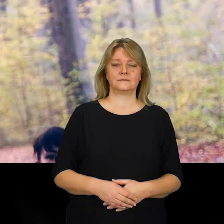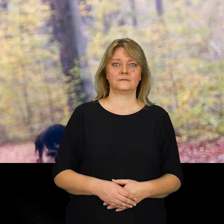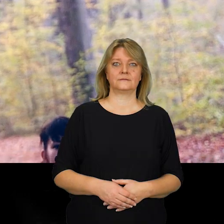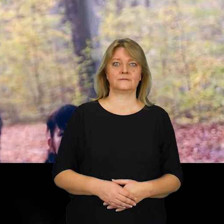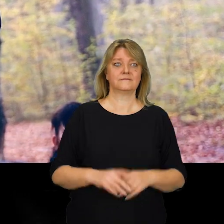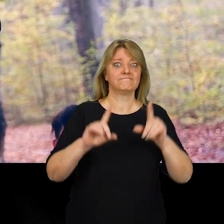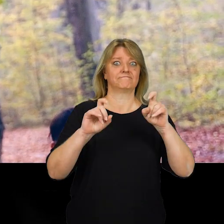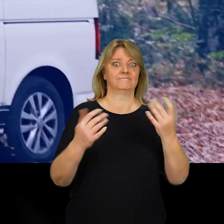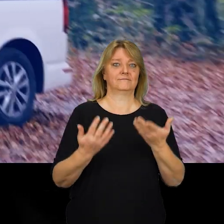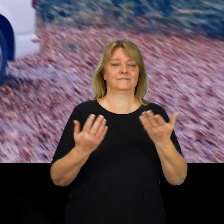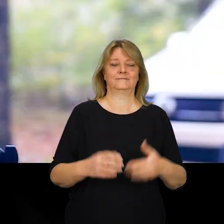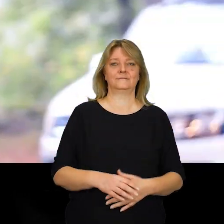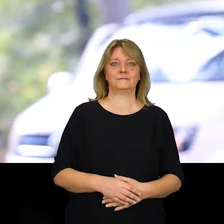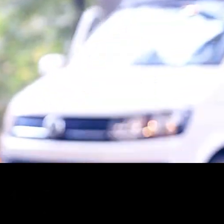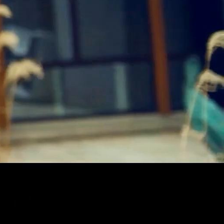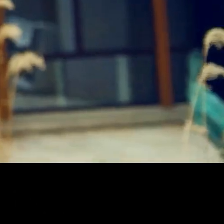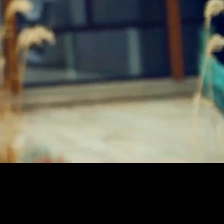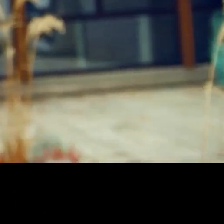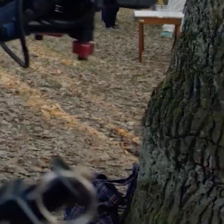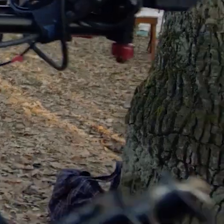Look out! Action!